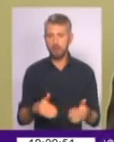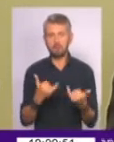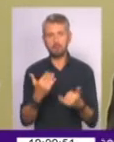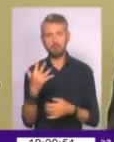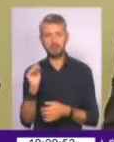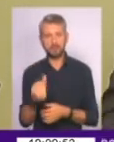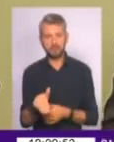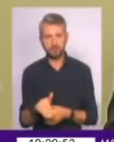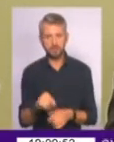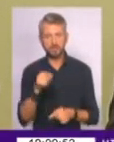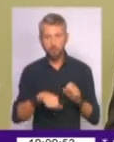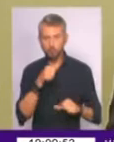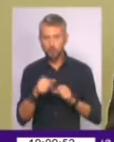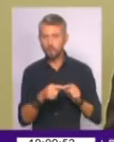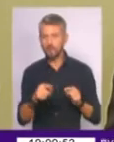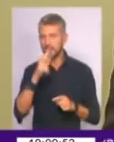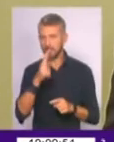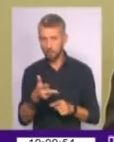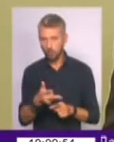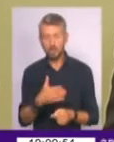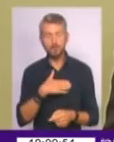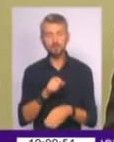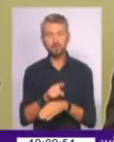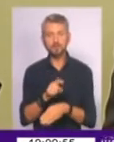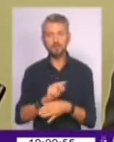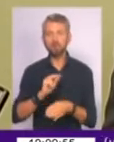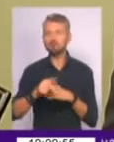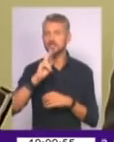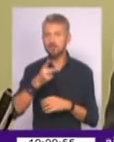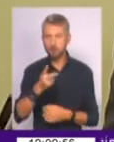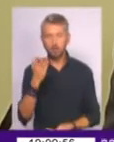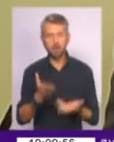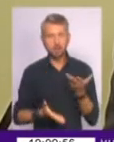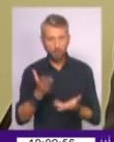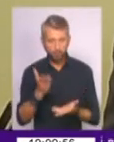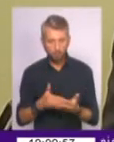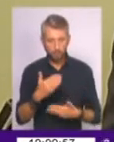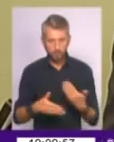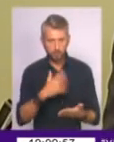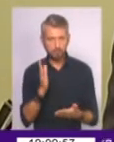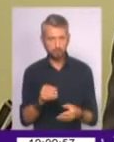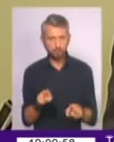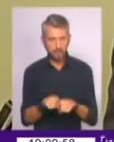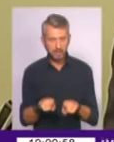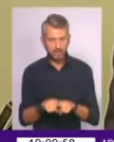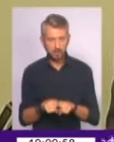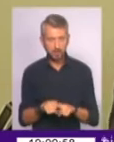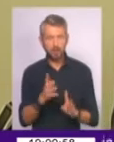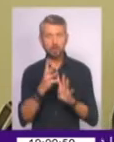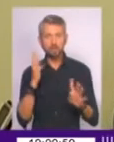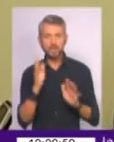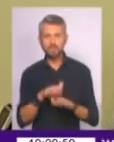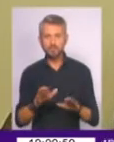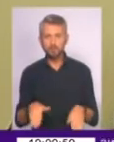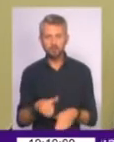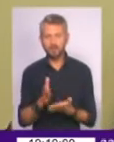5 в цьому році, за 3 роки. Наше завдання через 2 роки, якщо ми не знизимо темпи, черги в дитячих садків